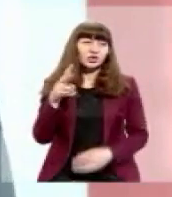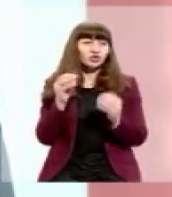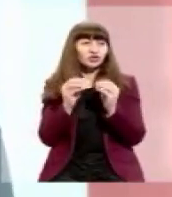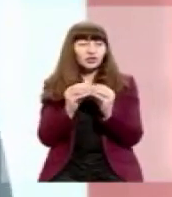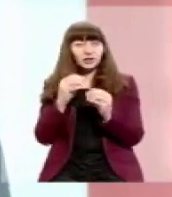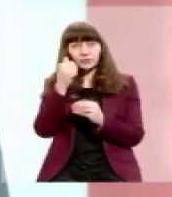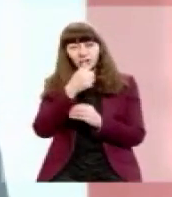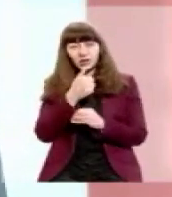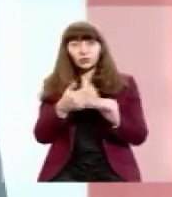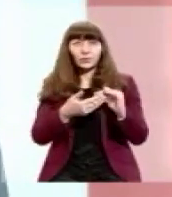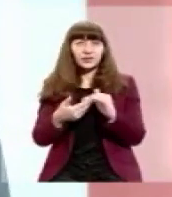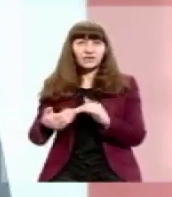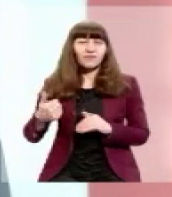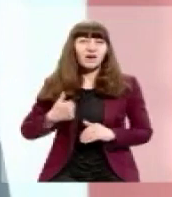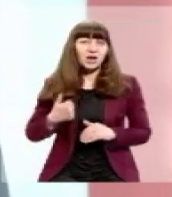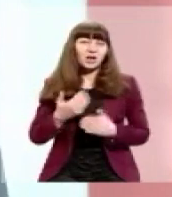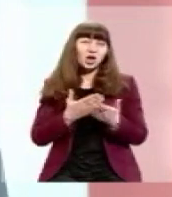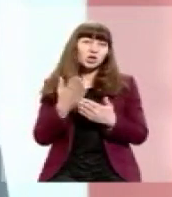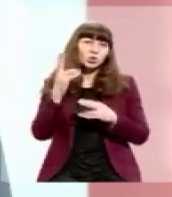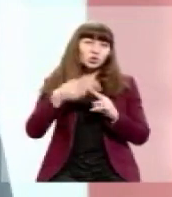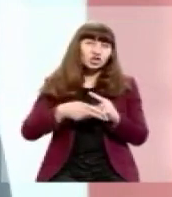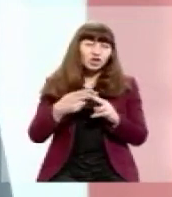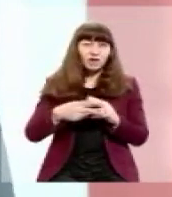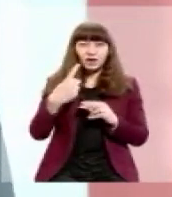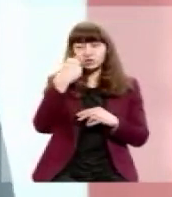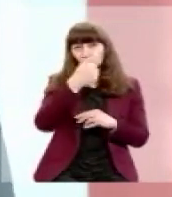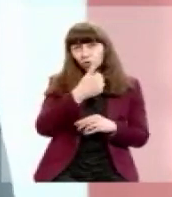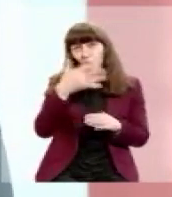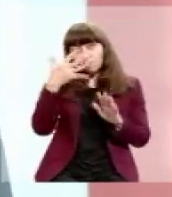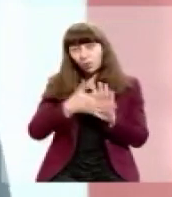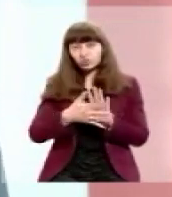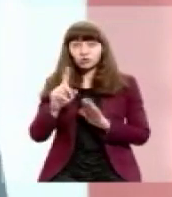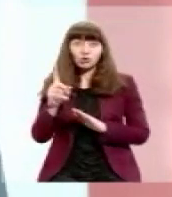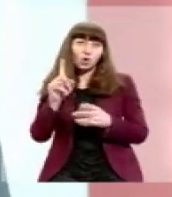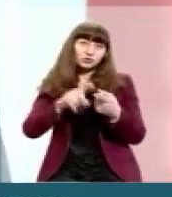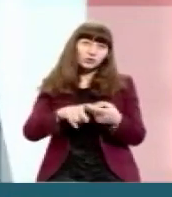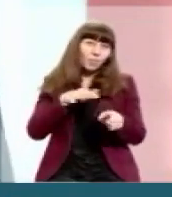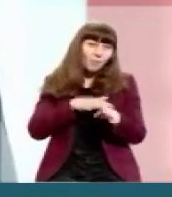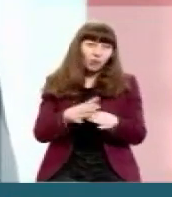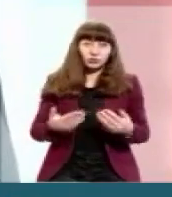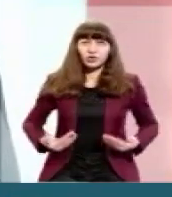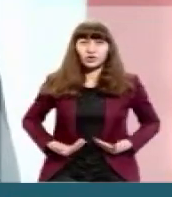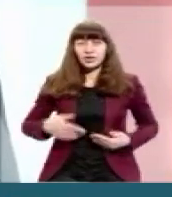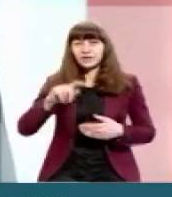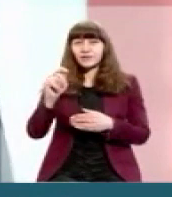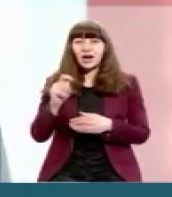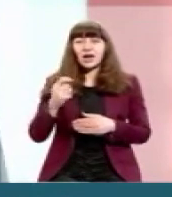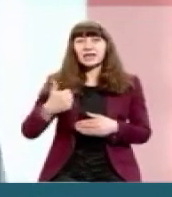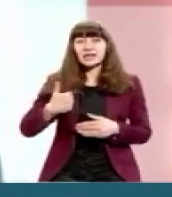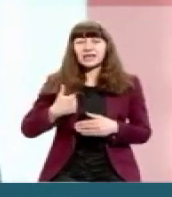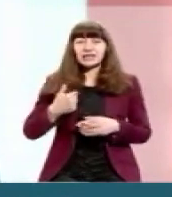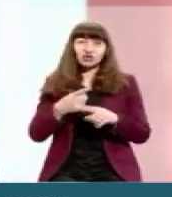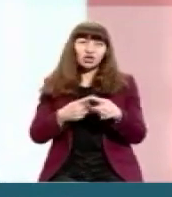2010 году я призвался в армию. Отслужив ровно год, я понял, что хочу полностью связать свою жизнь с военной сферой. Быть офицером для